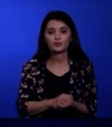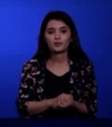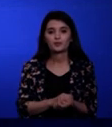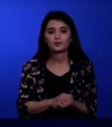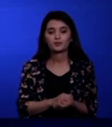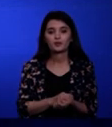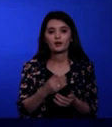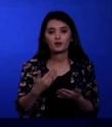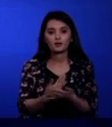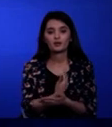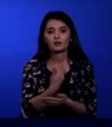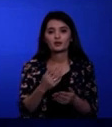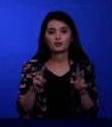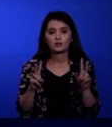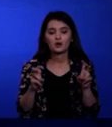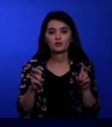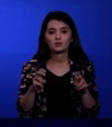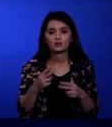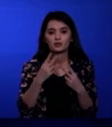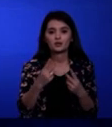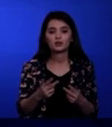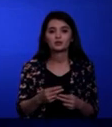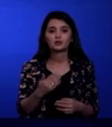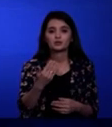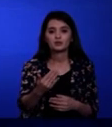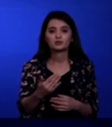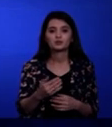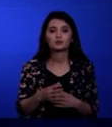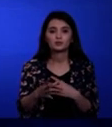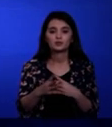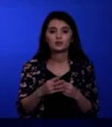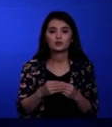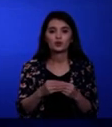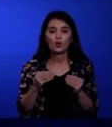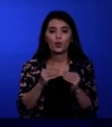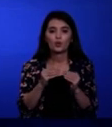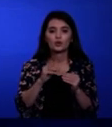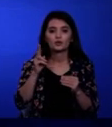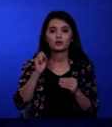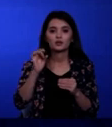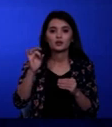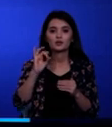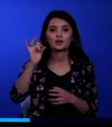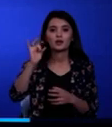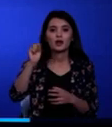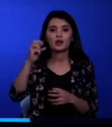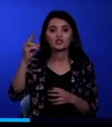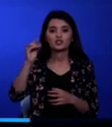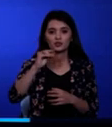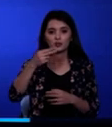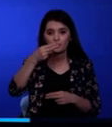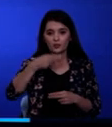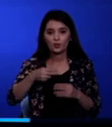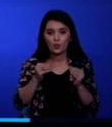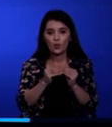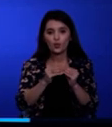Navbat yangi mavzu. Aziz o'quvchilar, biz sizlar bilan bugun o'nlik kasrlar haqida suhbatlashamiz. Maxraji